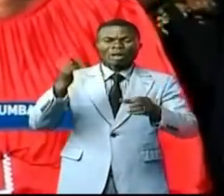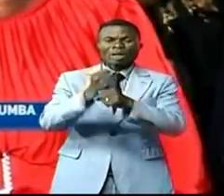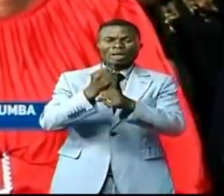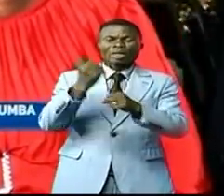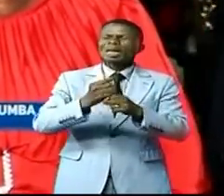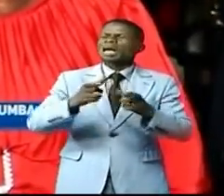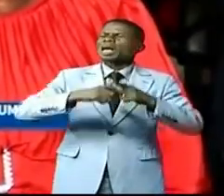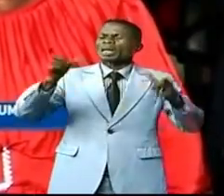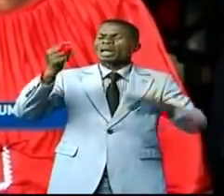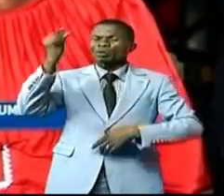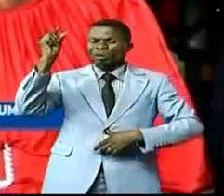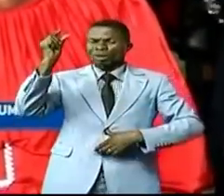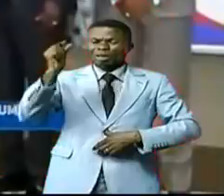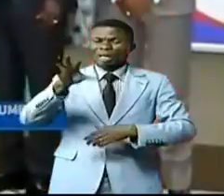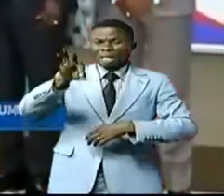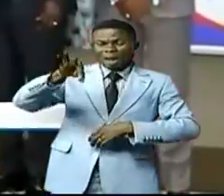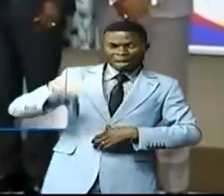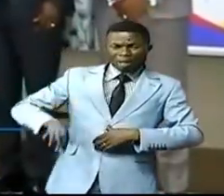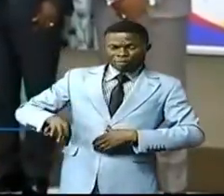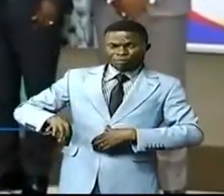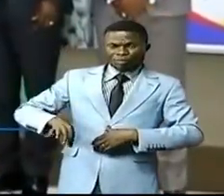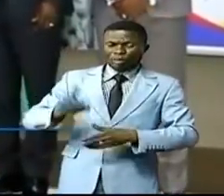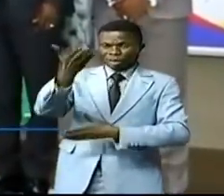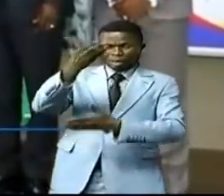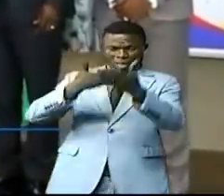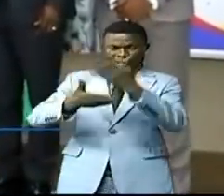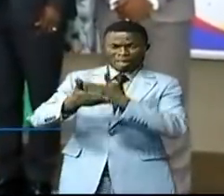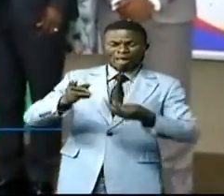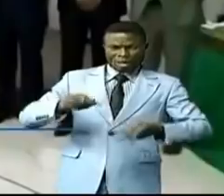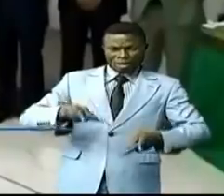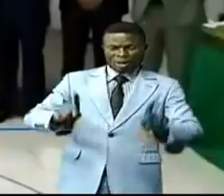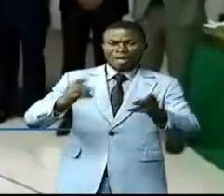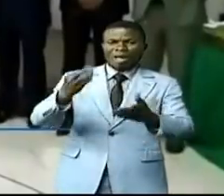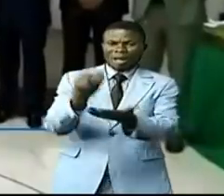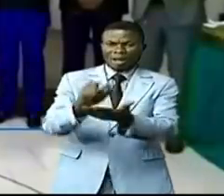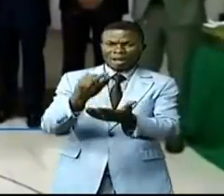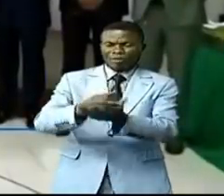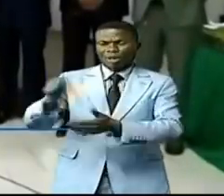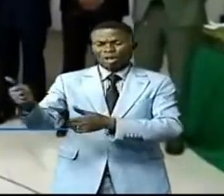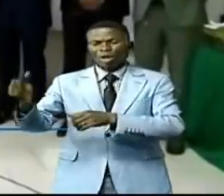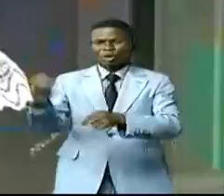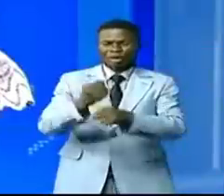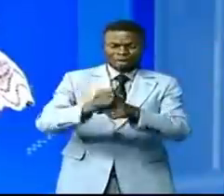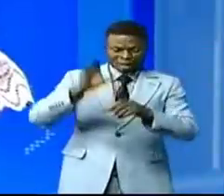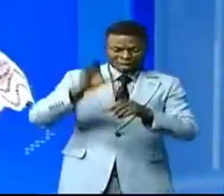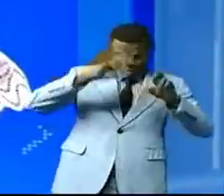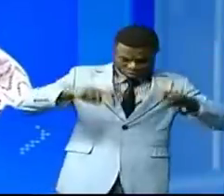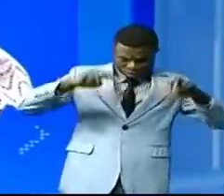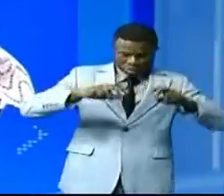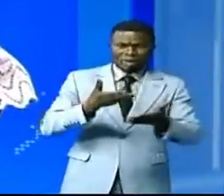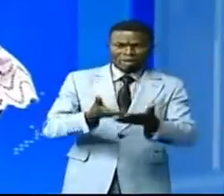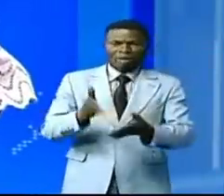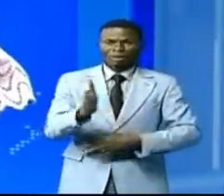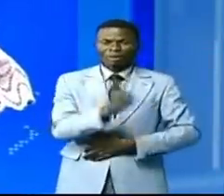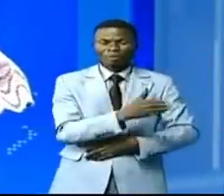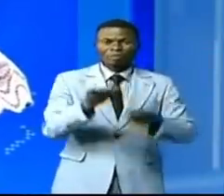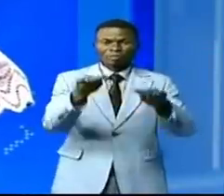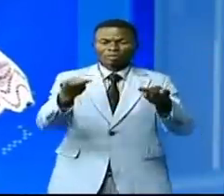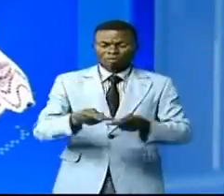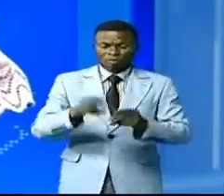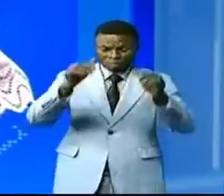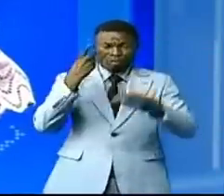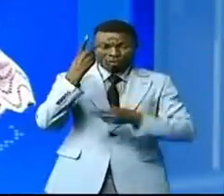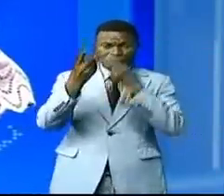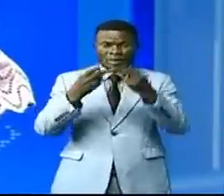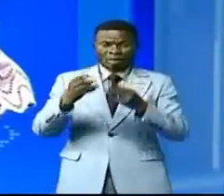miniers et leurs revenus tirés de cette transaction permettent le financement d'autres activités de recherche. Le site touristique de